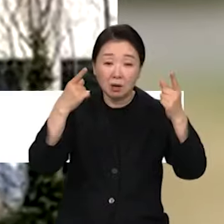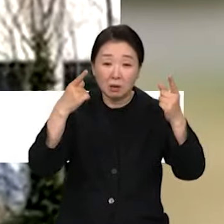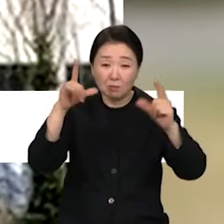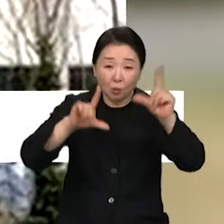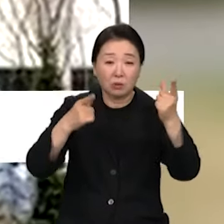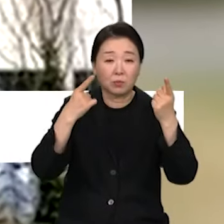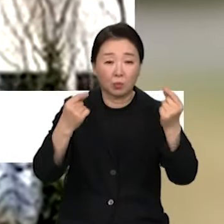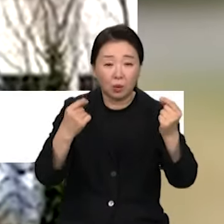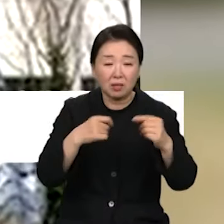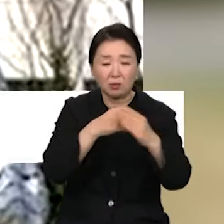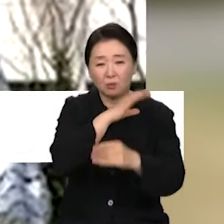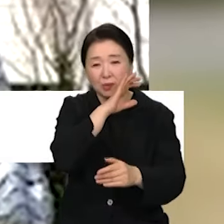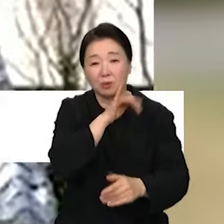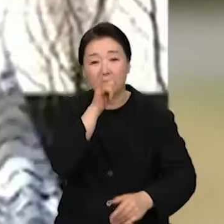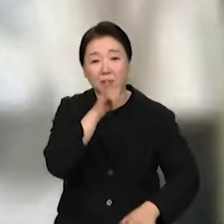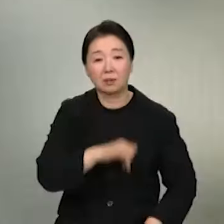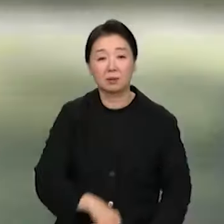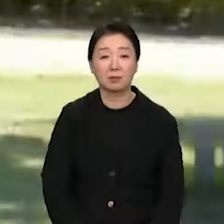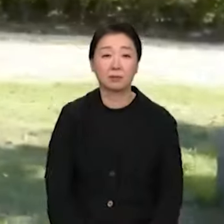민원이 빗발쳤기 때문입니다.